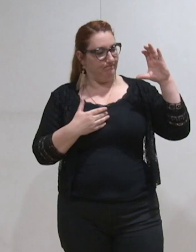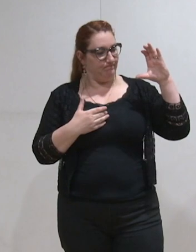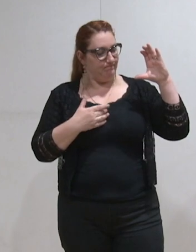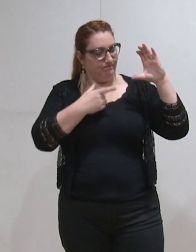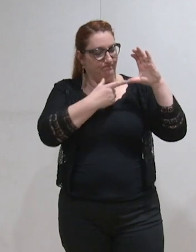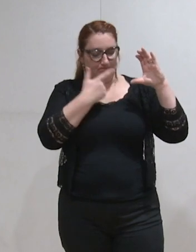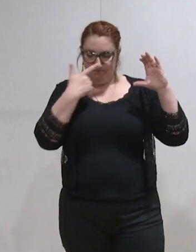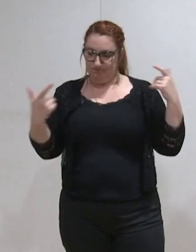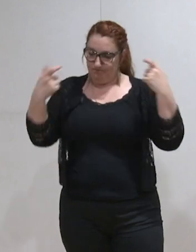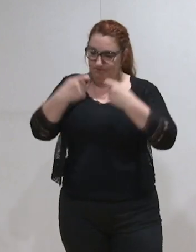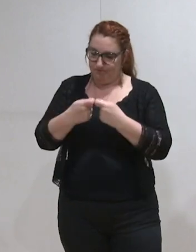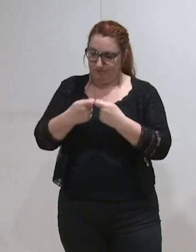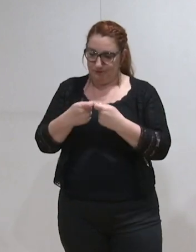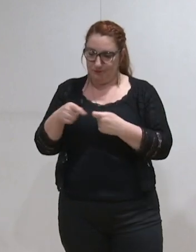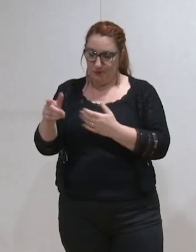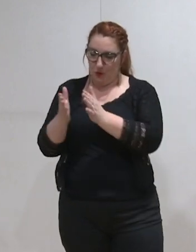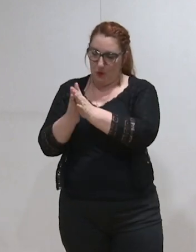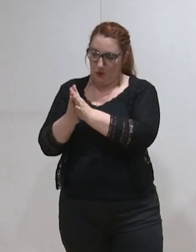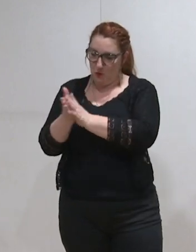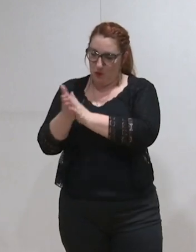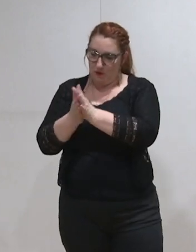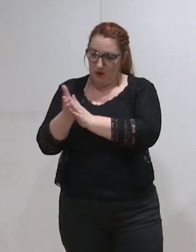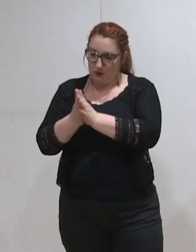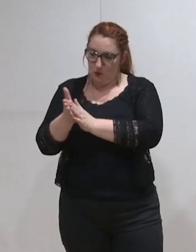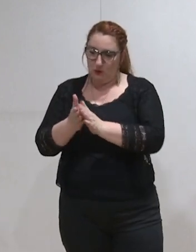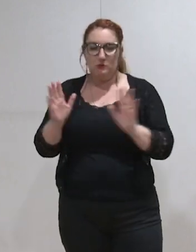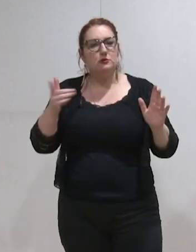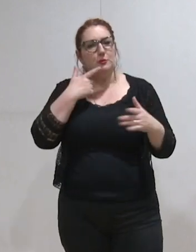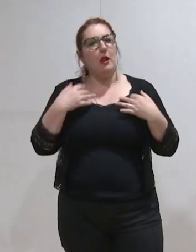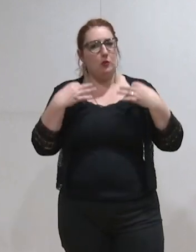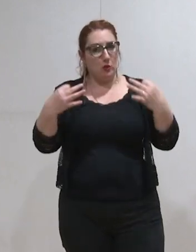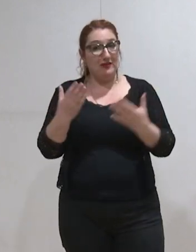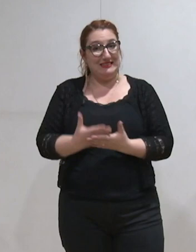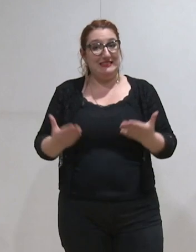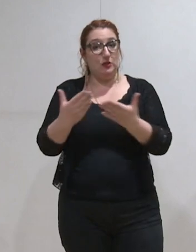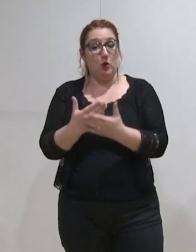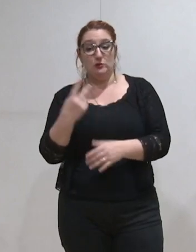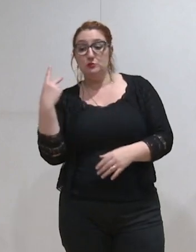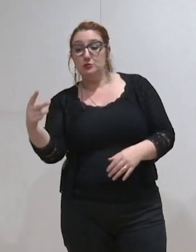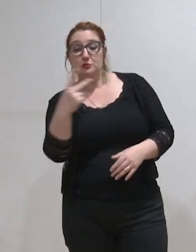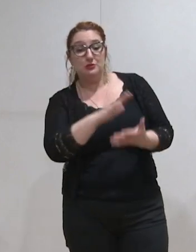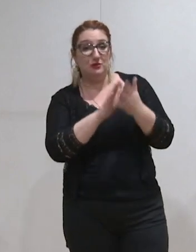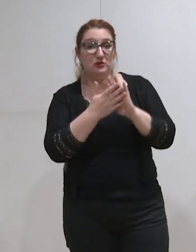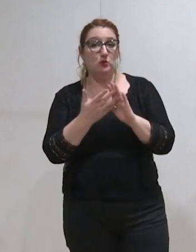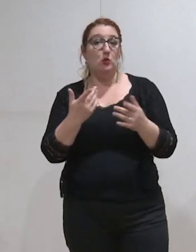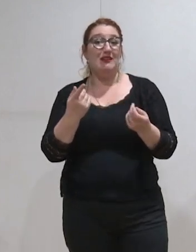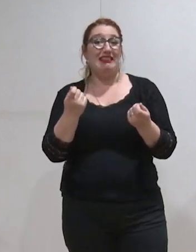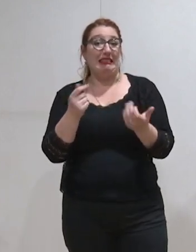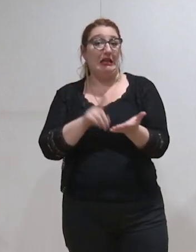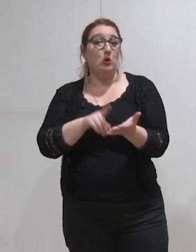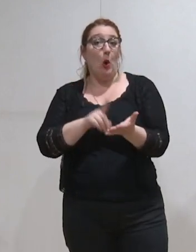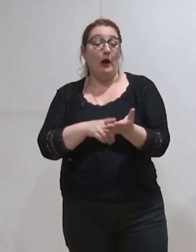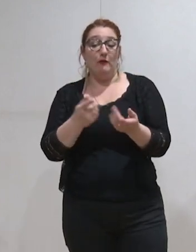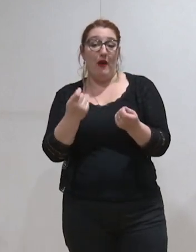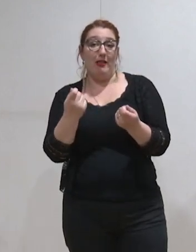une volonté de prendre en compte je parle de façon neutre les situations de très ie des associations non pas du tout bon